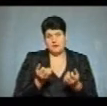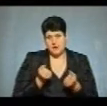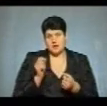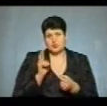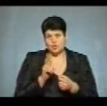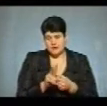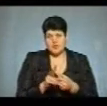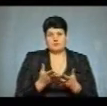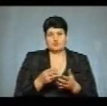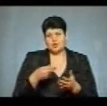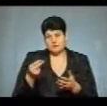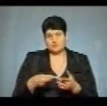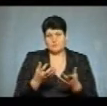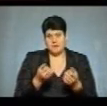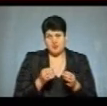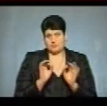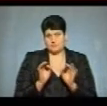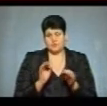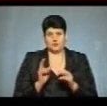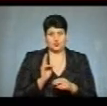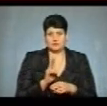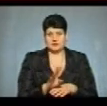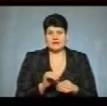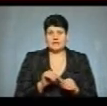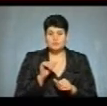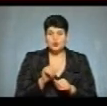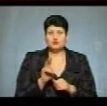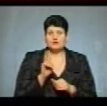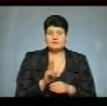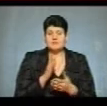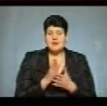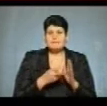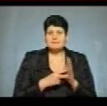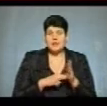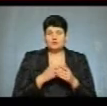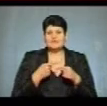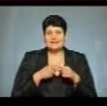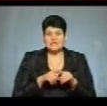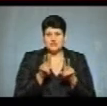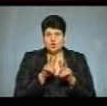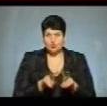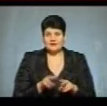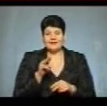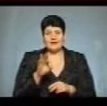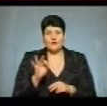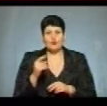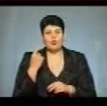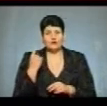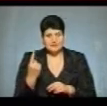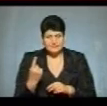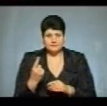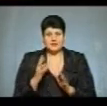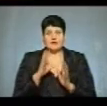він приймає справний тролейбус. Крім того, тролейбус проходить планові технічні огляди. Є так зване ТО-1, яке включає в